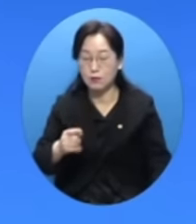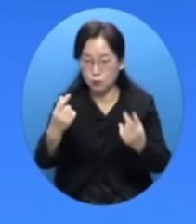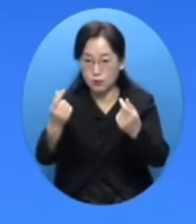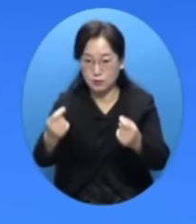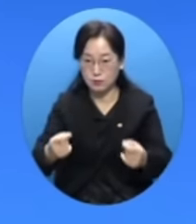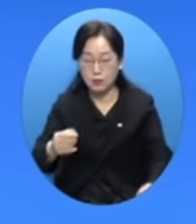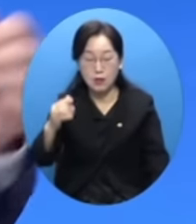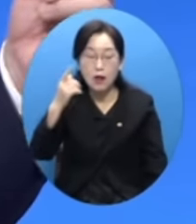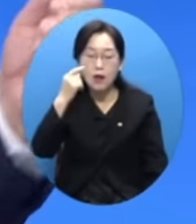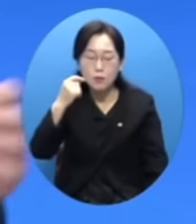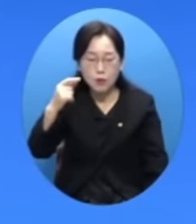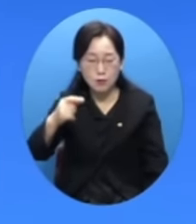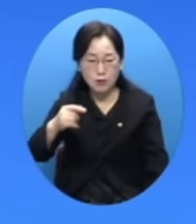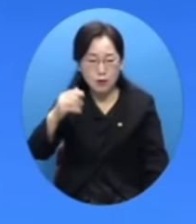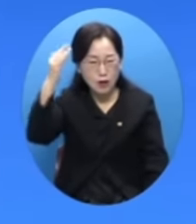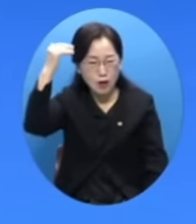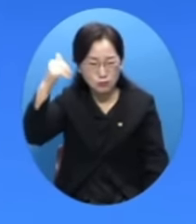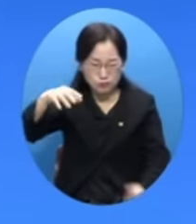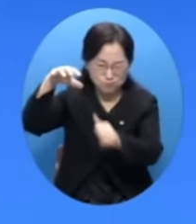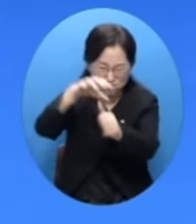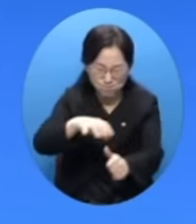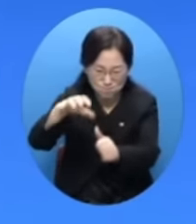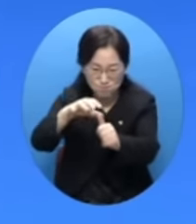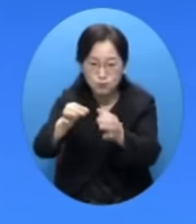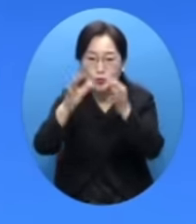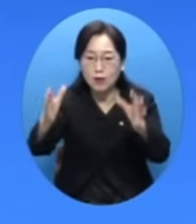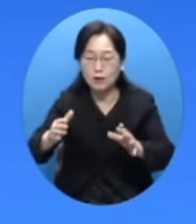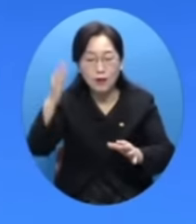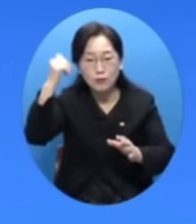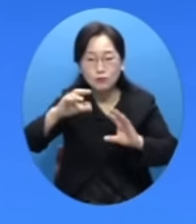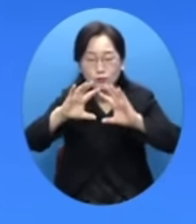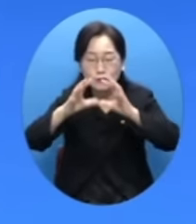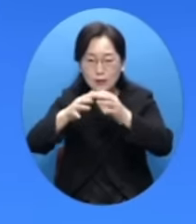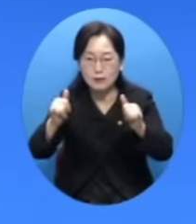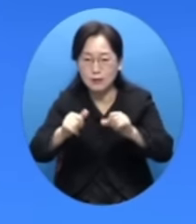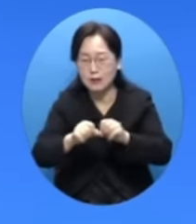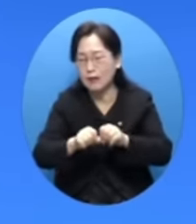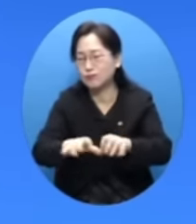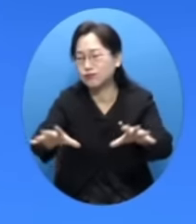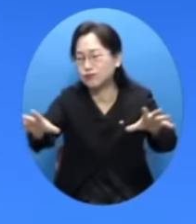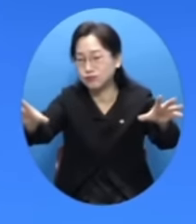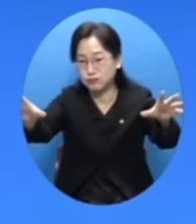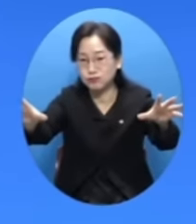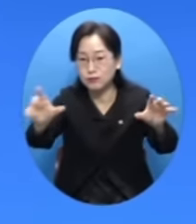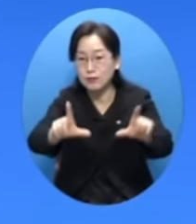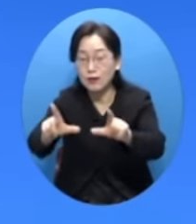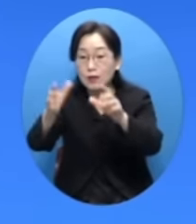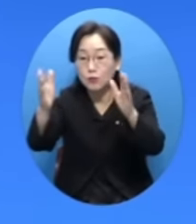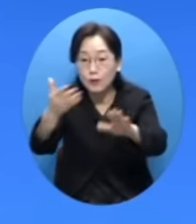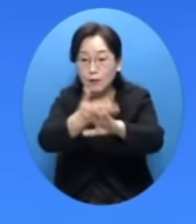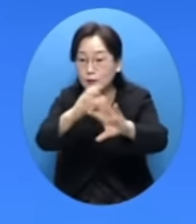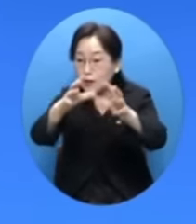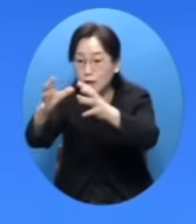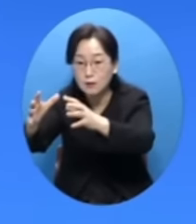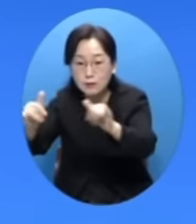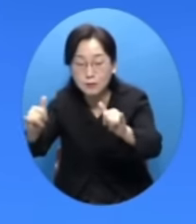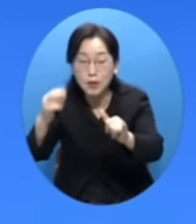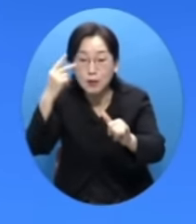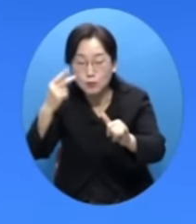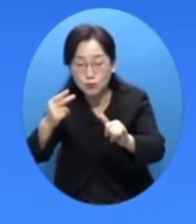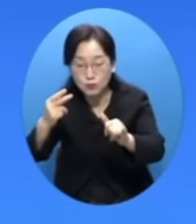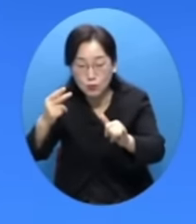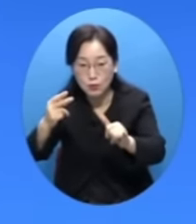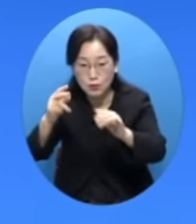있을 때 뿔뿔이 전 세계로 흩어져 나가 있을 때 그 나라에 있는 기독교인들이 우리를 품어주었습니다. 미국에 있는 기독교인들이 우리를